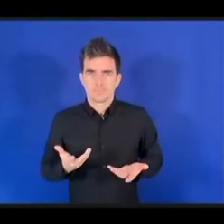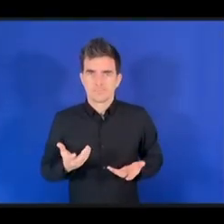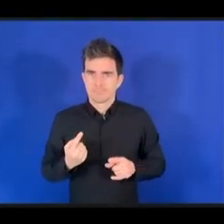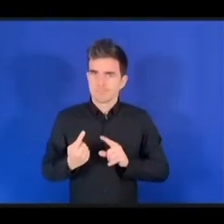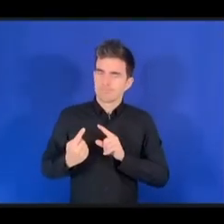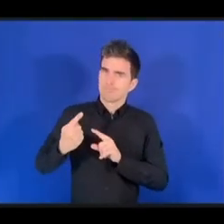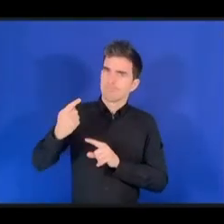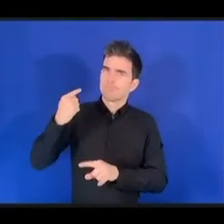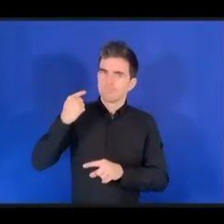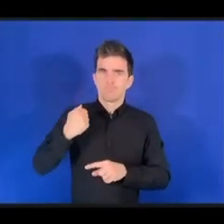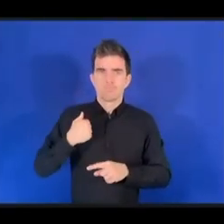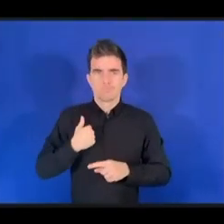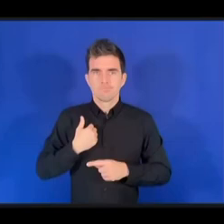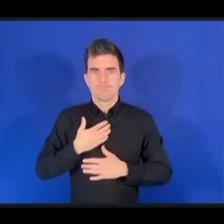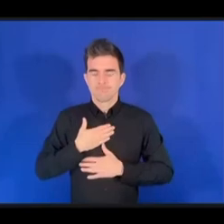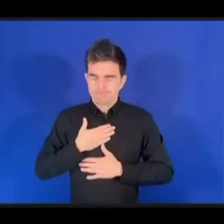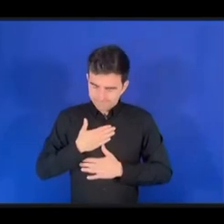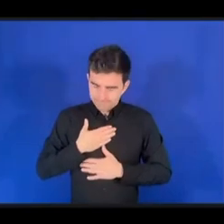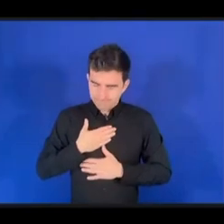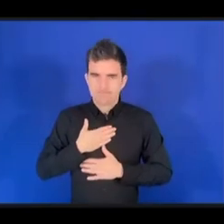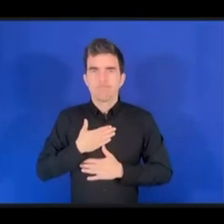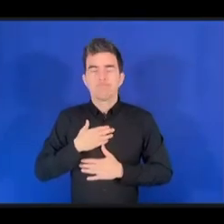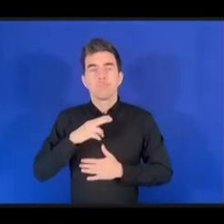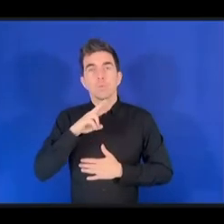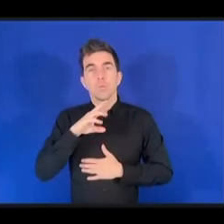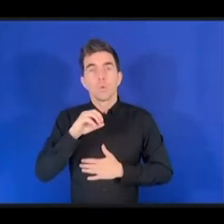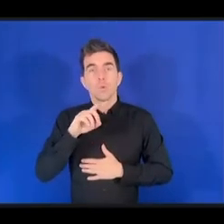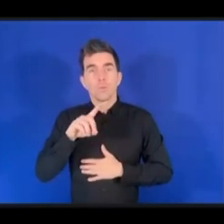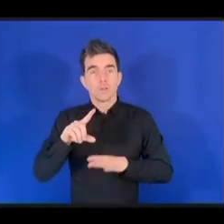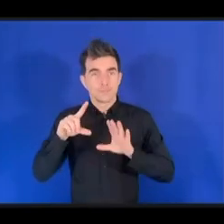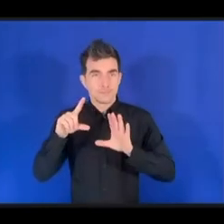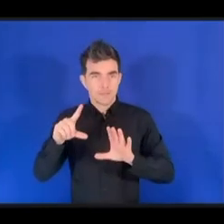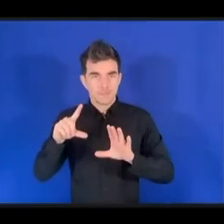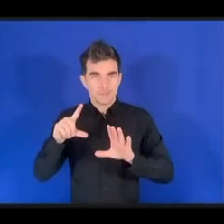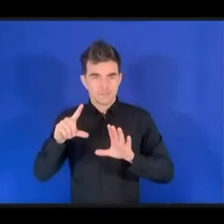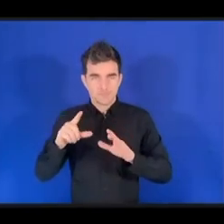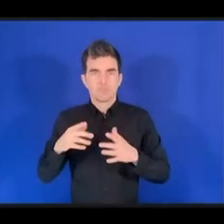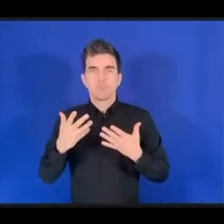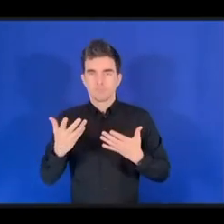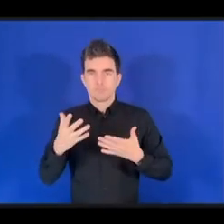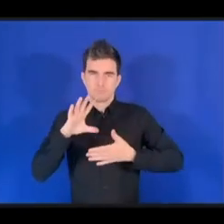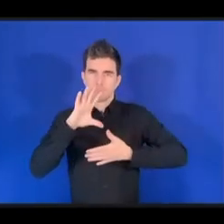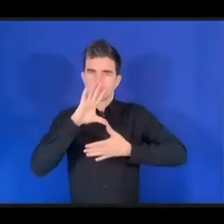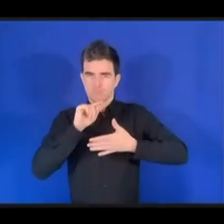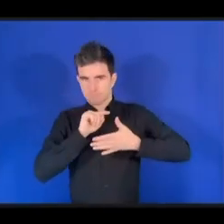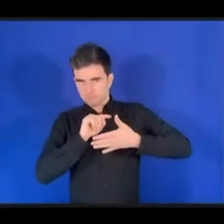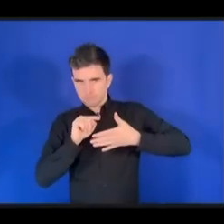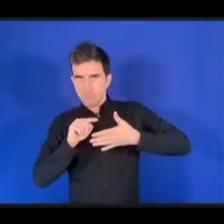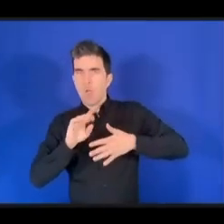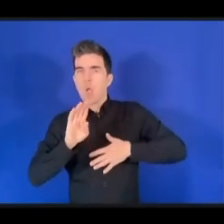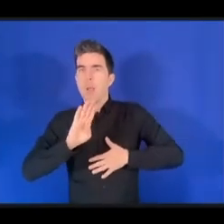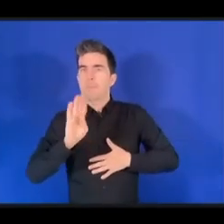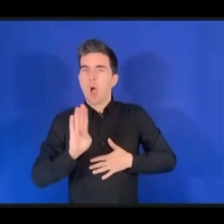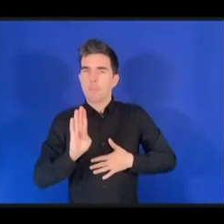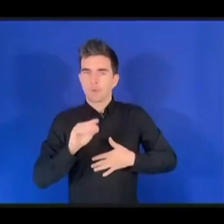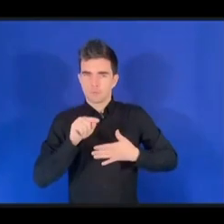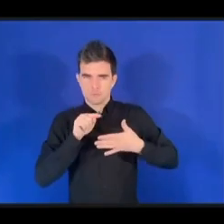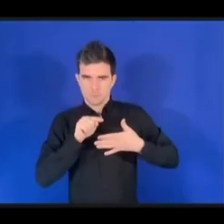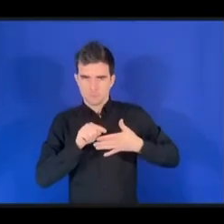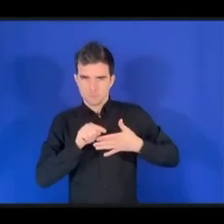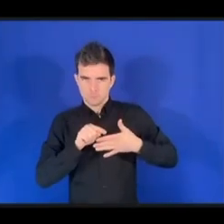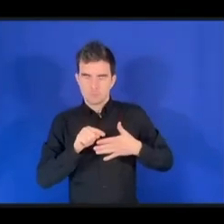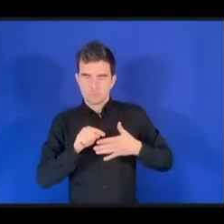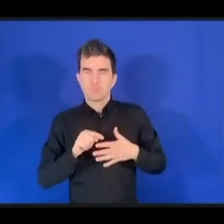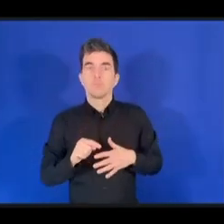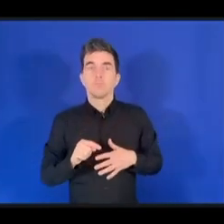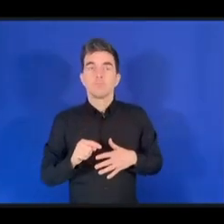にインターネットソサイティーのマルチステークホルダーの会合を